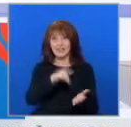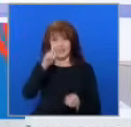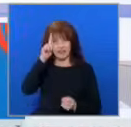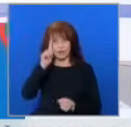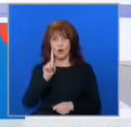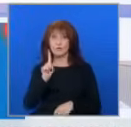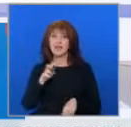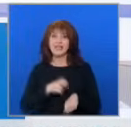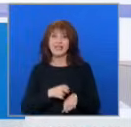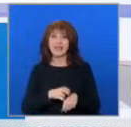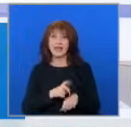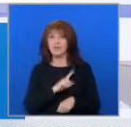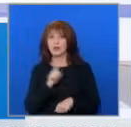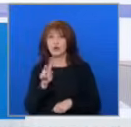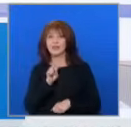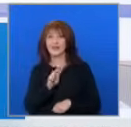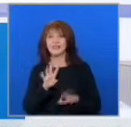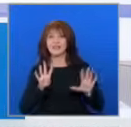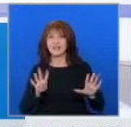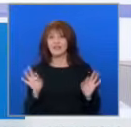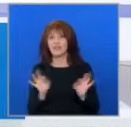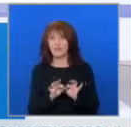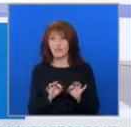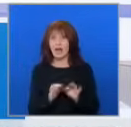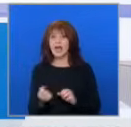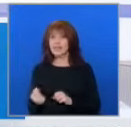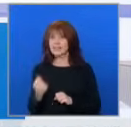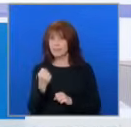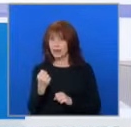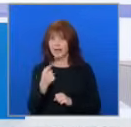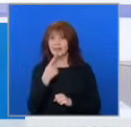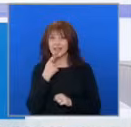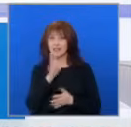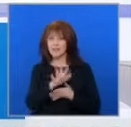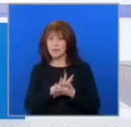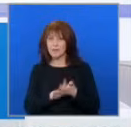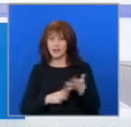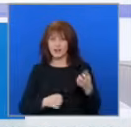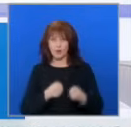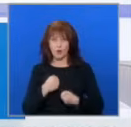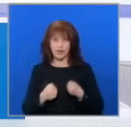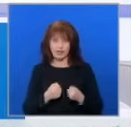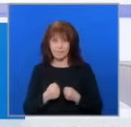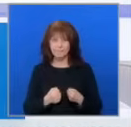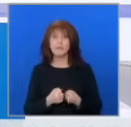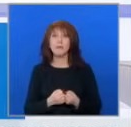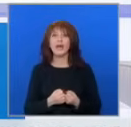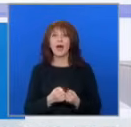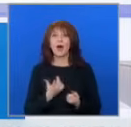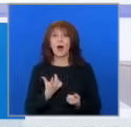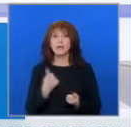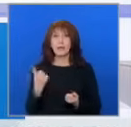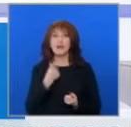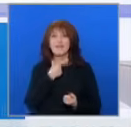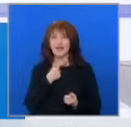от 1 декември до 29 февруари. Забраната важи за най-замърсяващите коли от първия екологичен клас. Целта